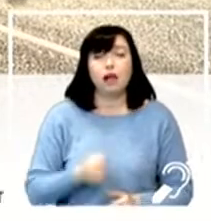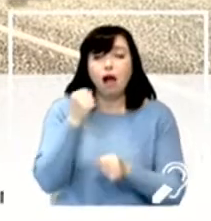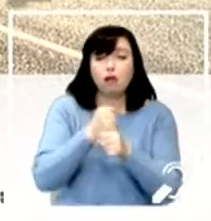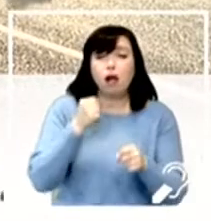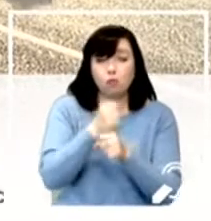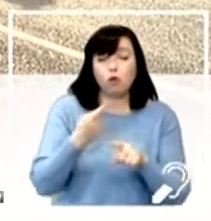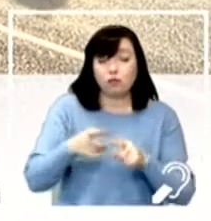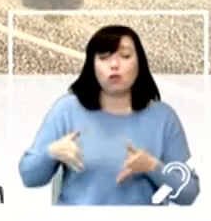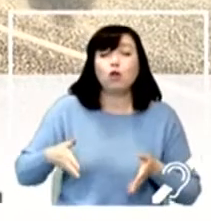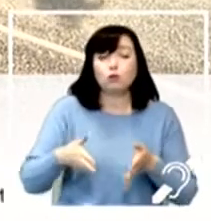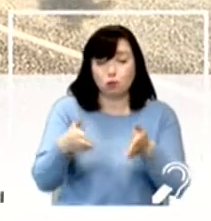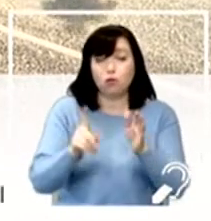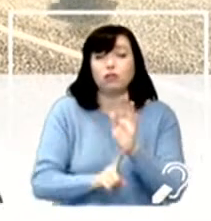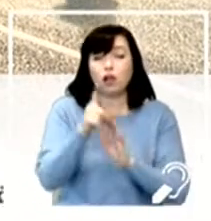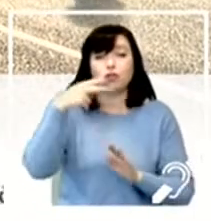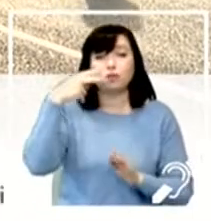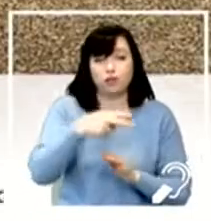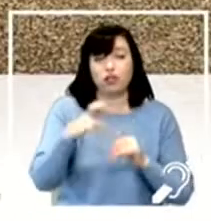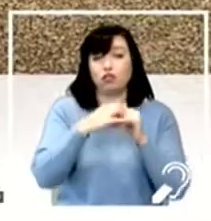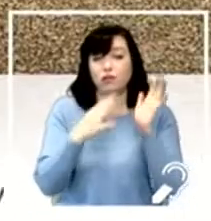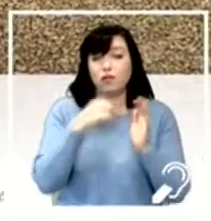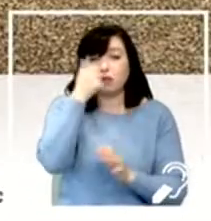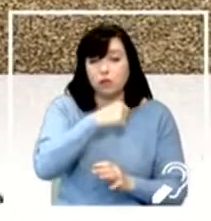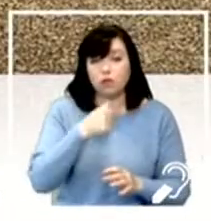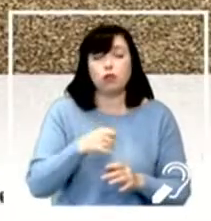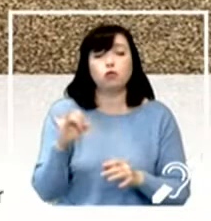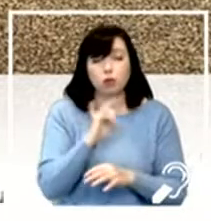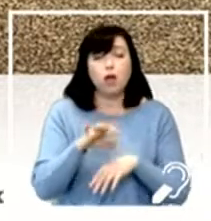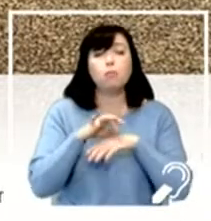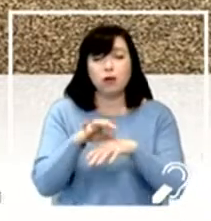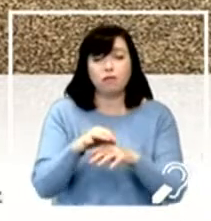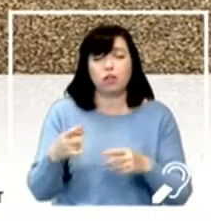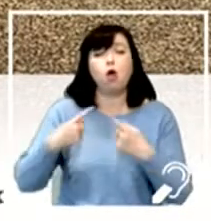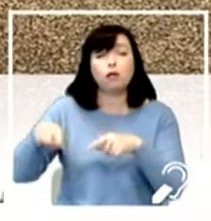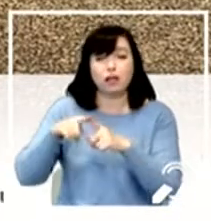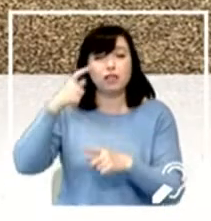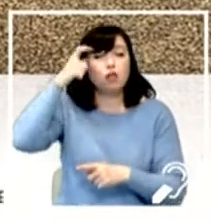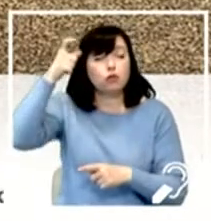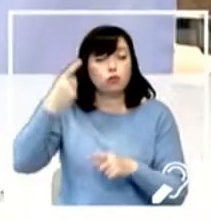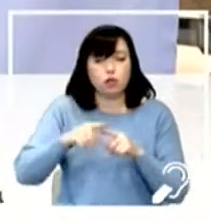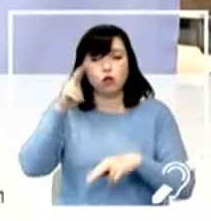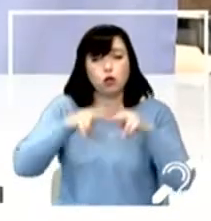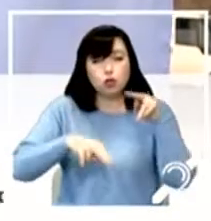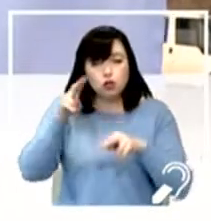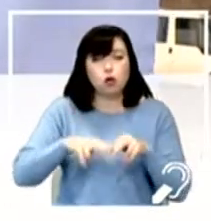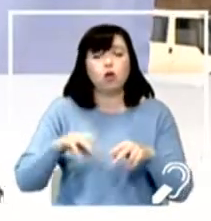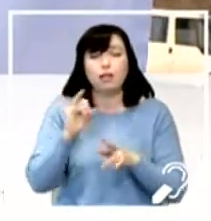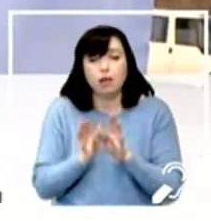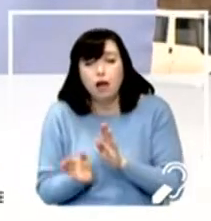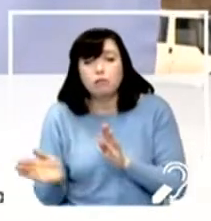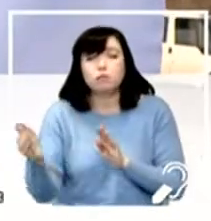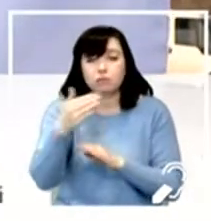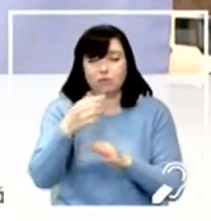Lucrările la drumul M3 a început în 2019 și sunt derulate de compania din Turcia, care a construit și varianta de ocolire